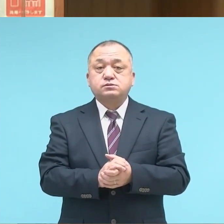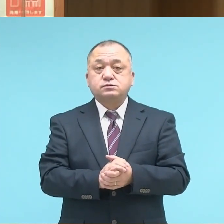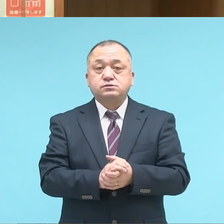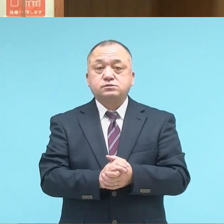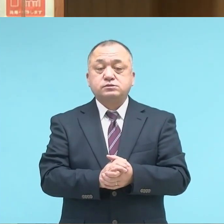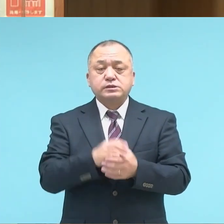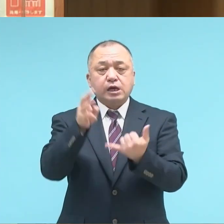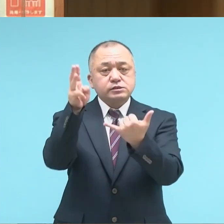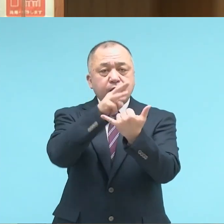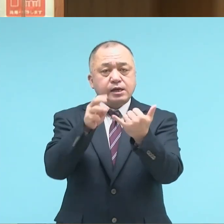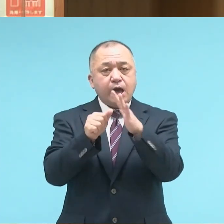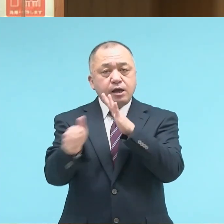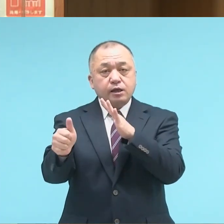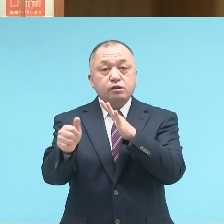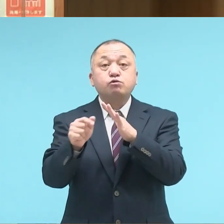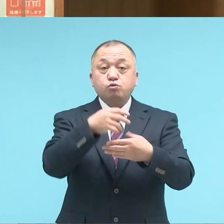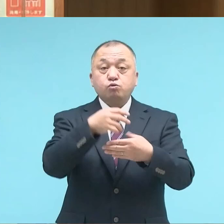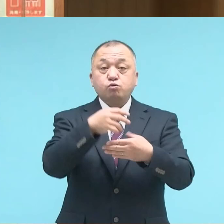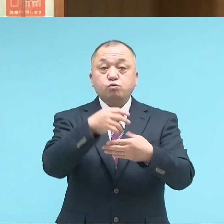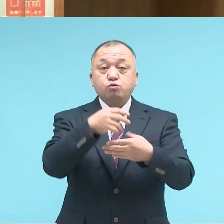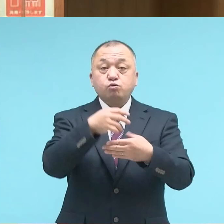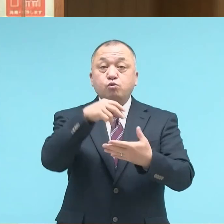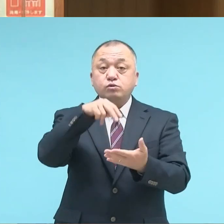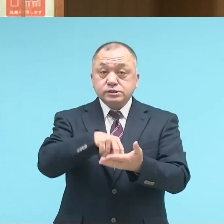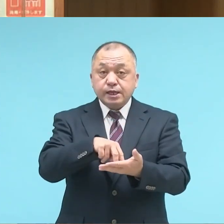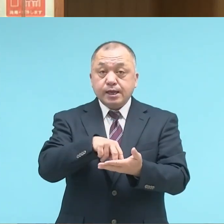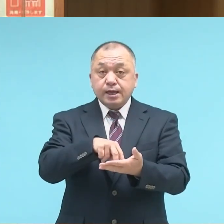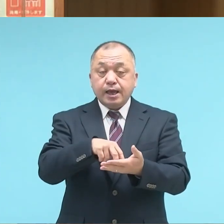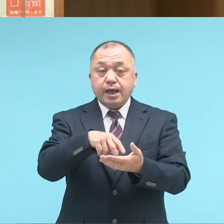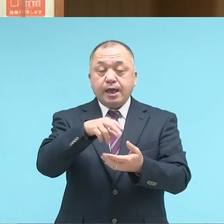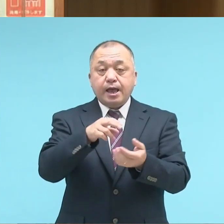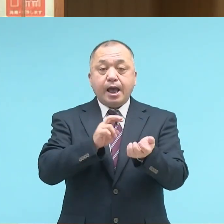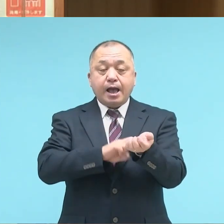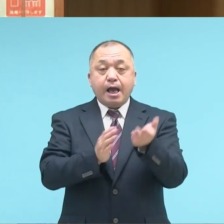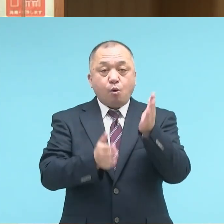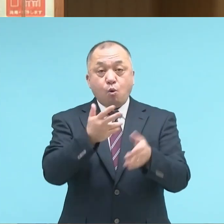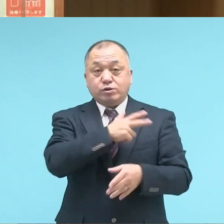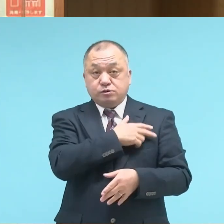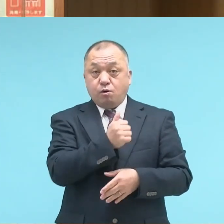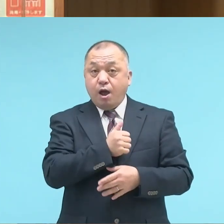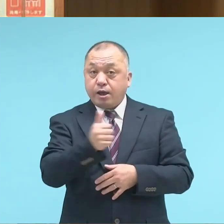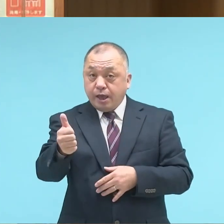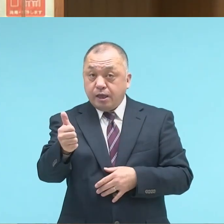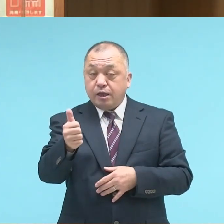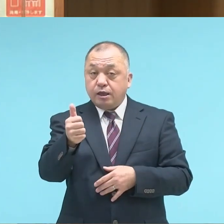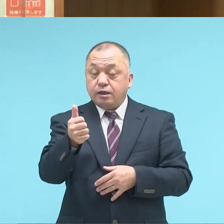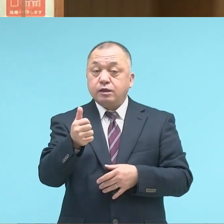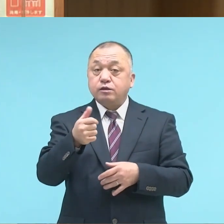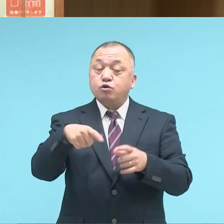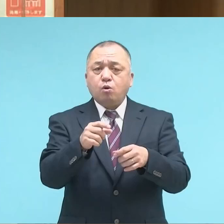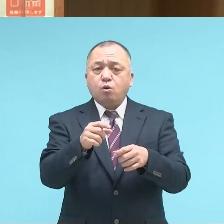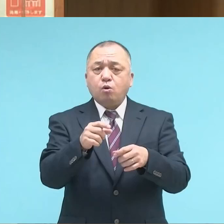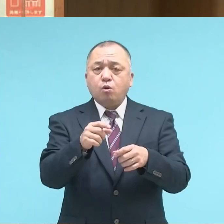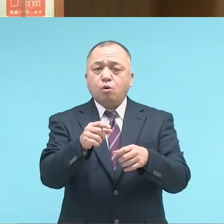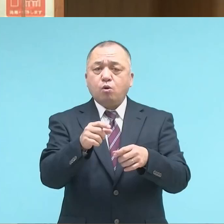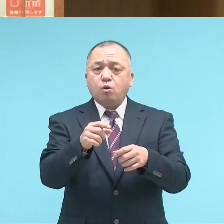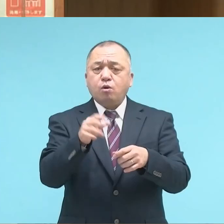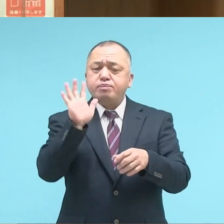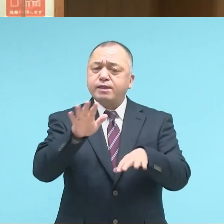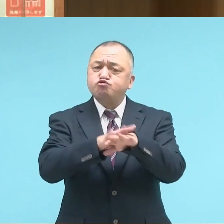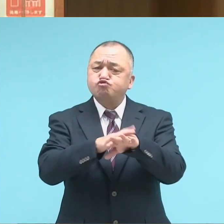います。 災害派遣というのは、道としてその看護師を派遣するというよりも、手続きにかなり時間がかか